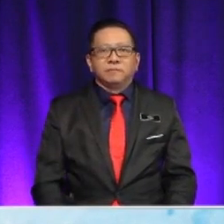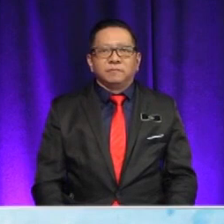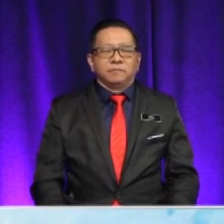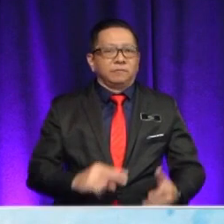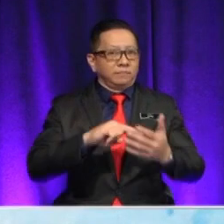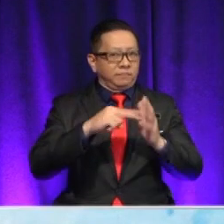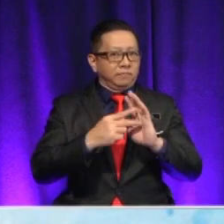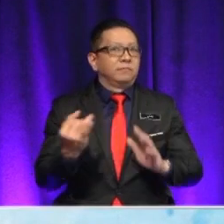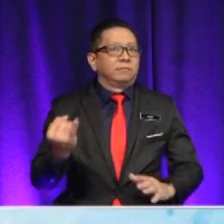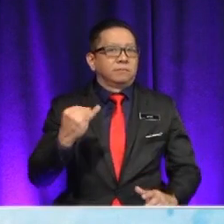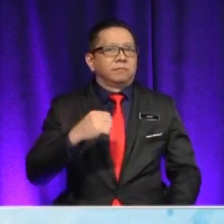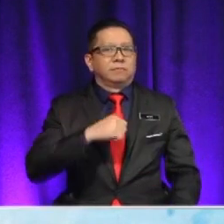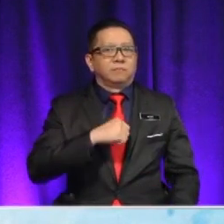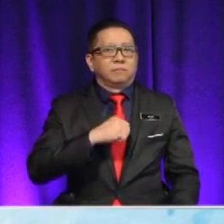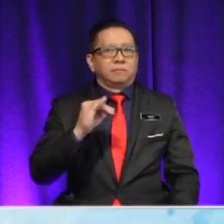Maksud jati diri ialah